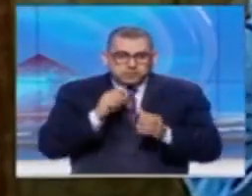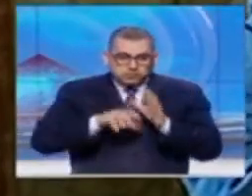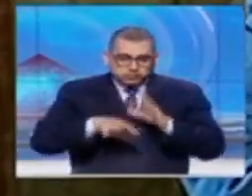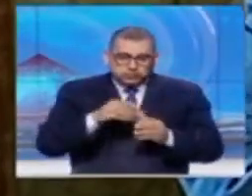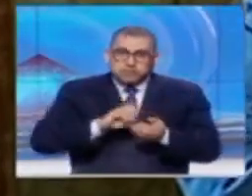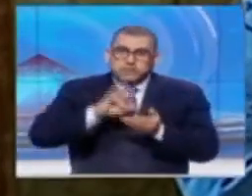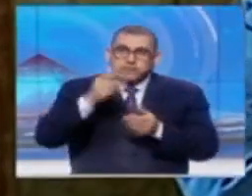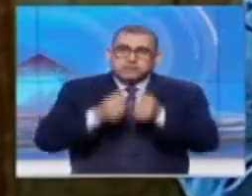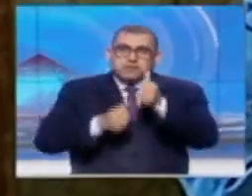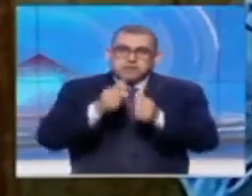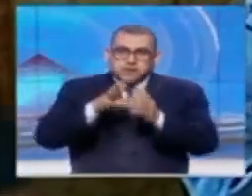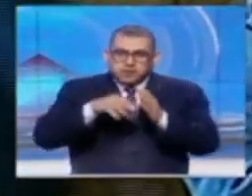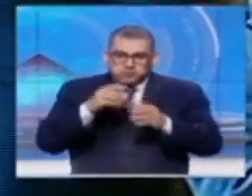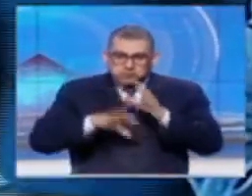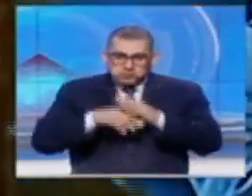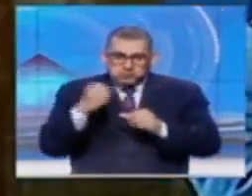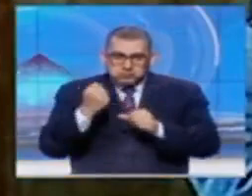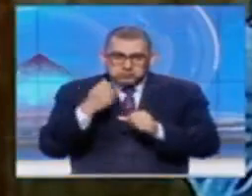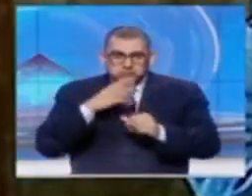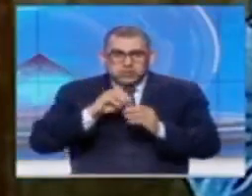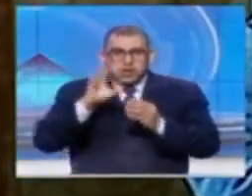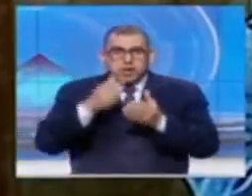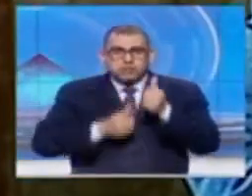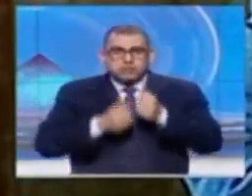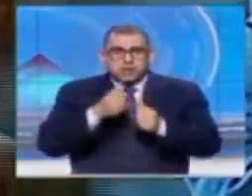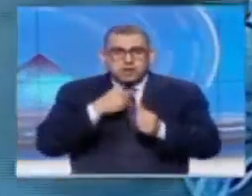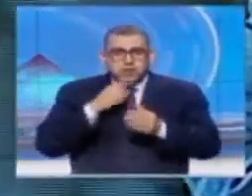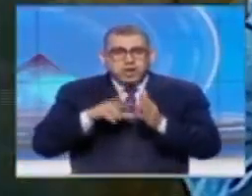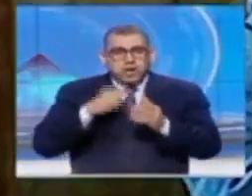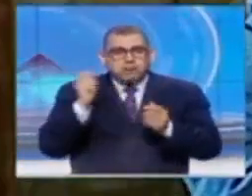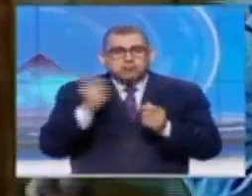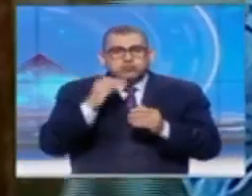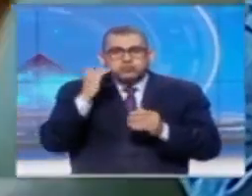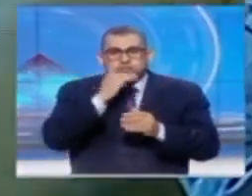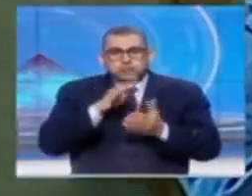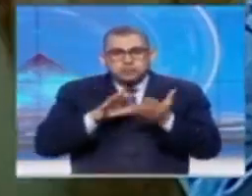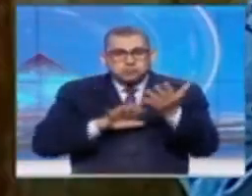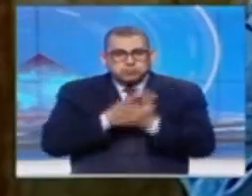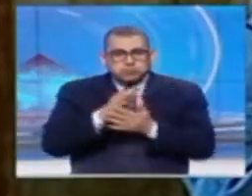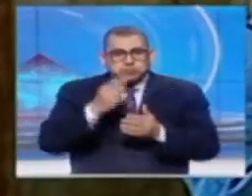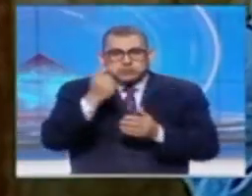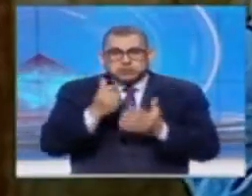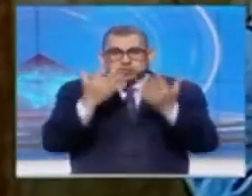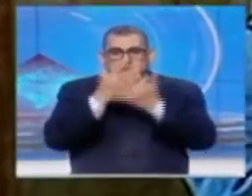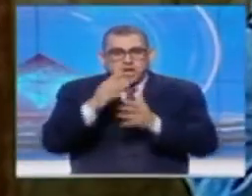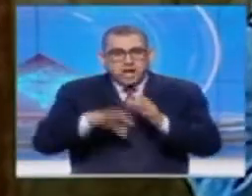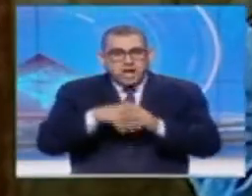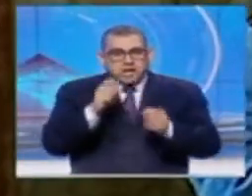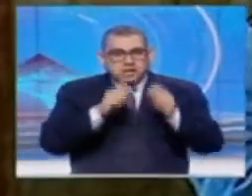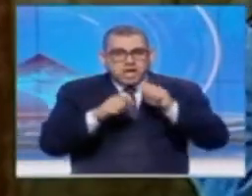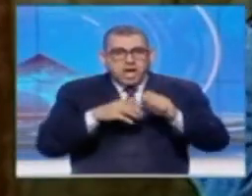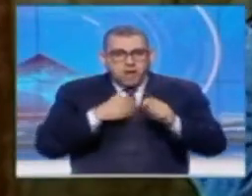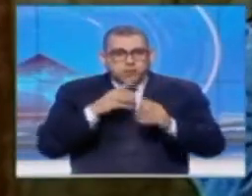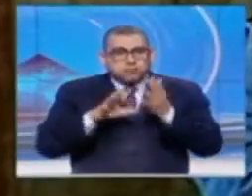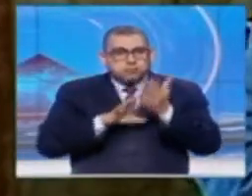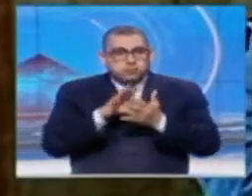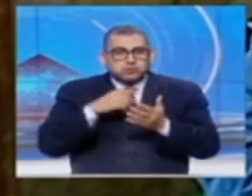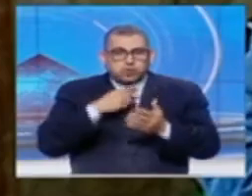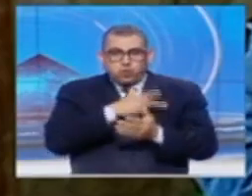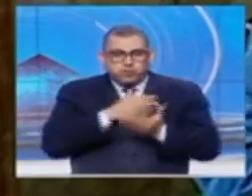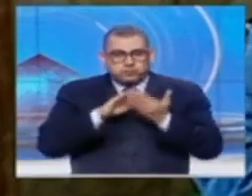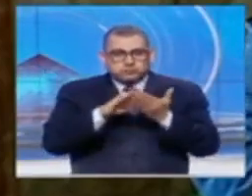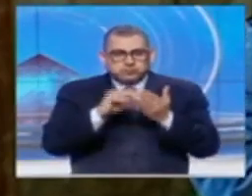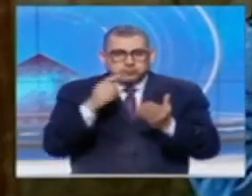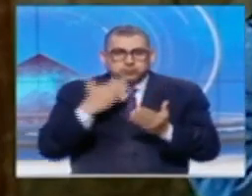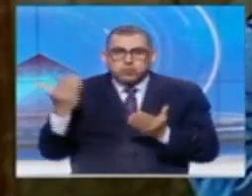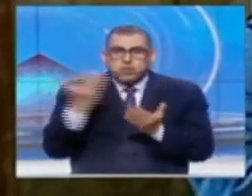الأسواق العالمية وتبني حلول عملية عاجلة لحل مشاكل المستثمرين في القطاع الصناعي كانت أبرز محاور طلبات